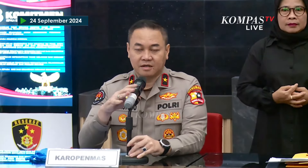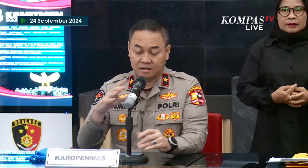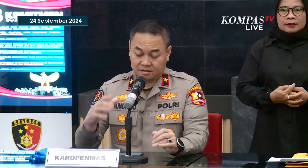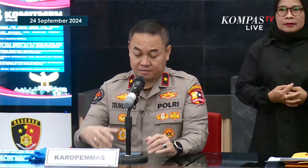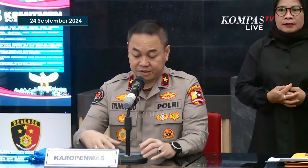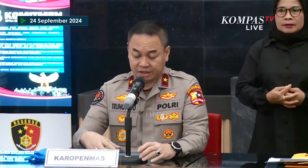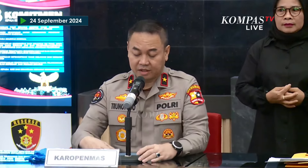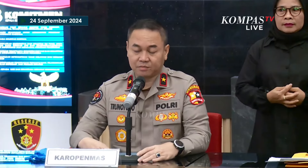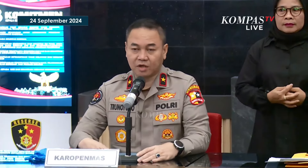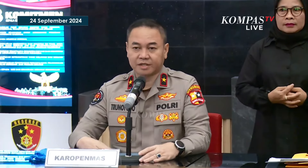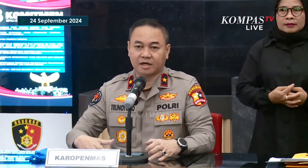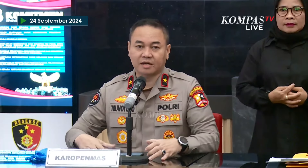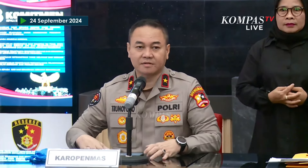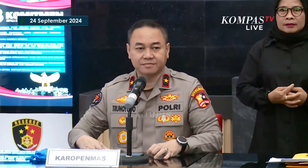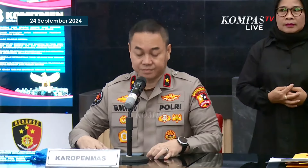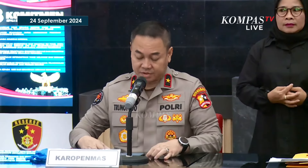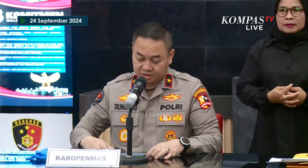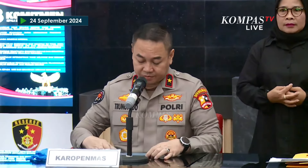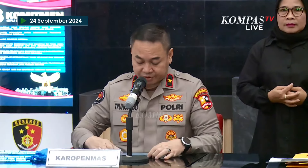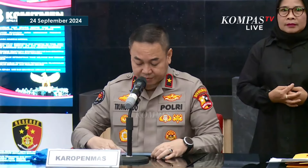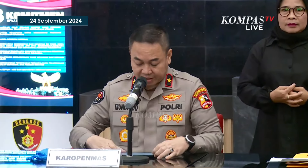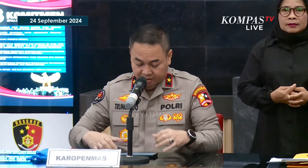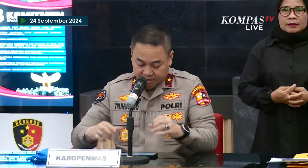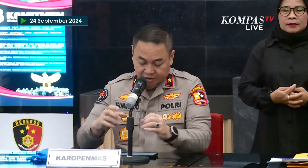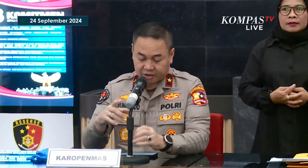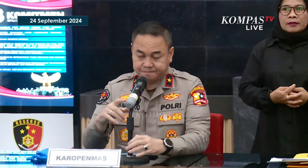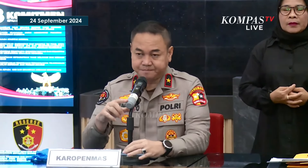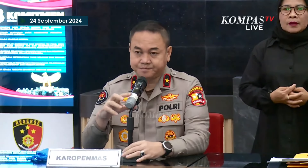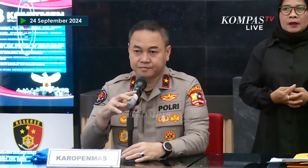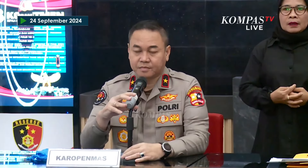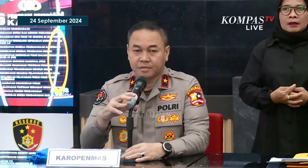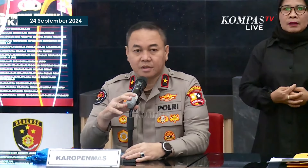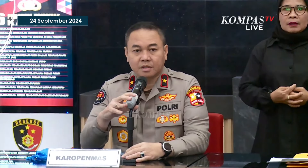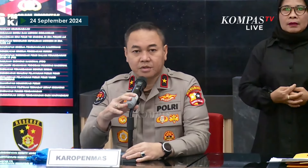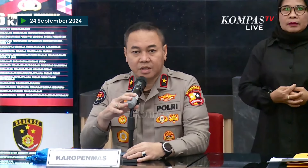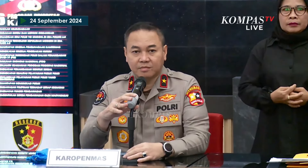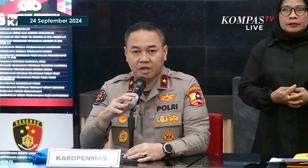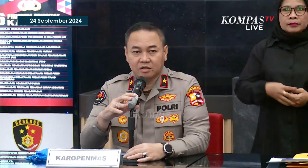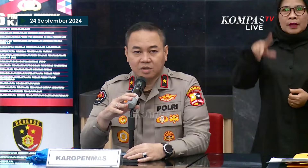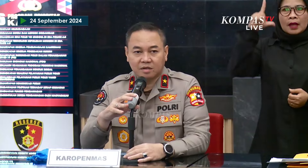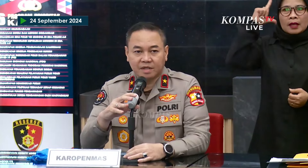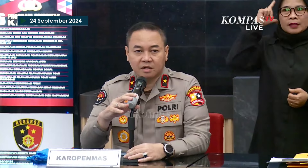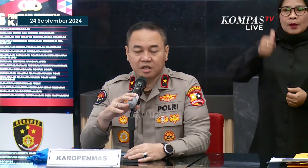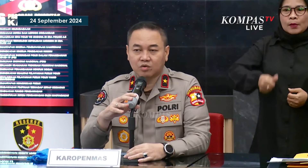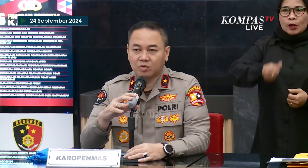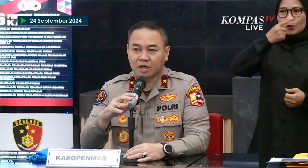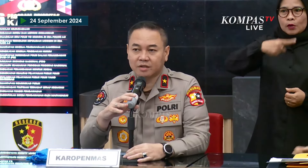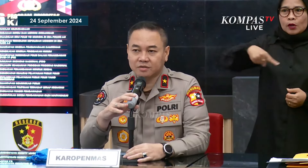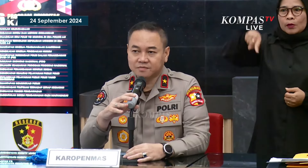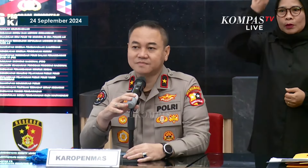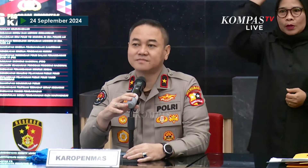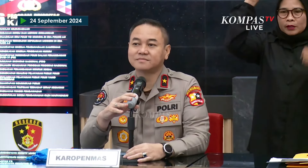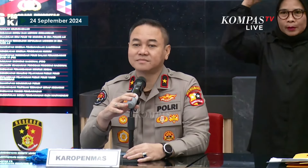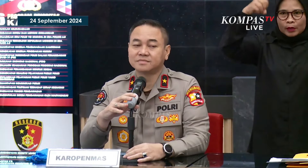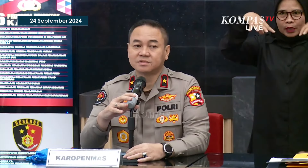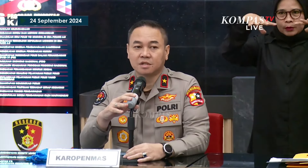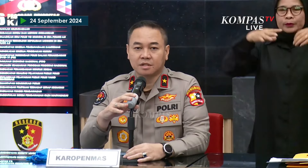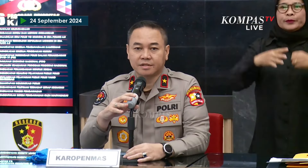Kita bisa mulai sekarang. Bismillahirrahmanirrahim. Assalamualaikum warahmatullahi wabarakatuh.